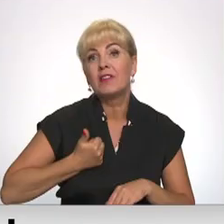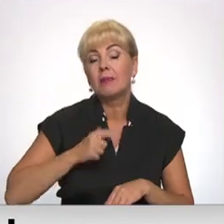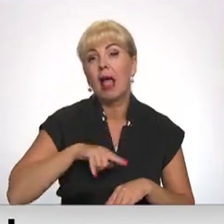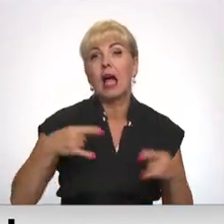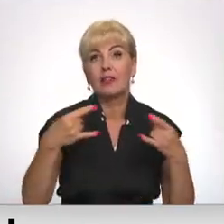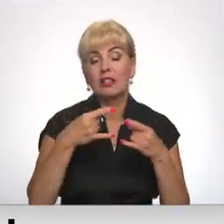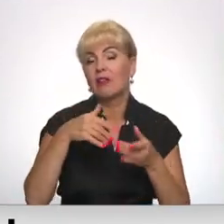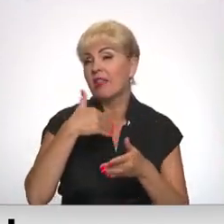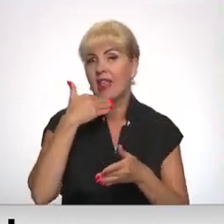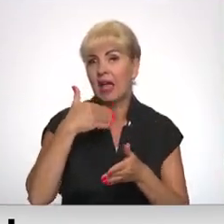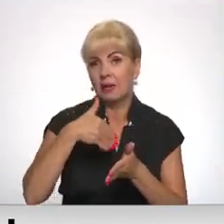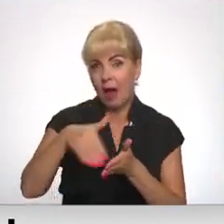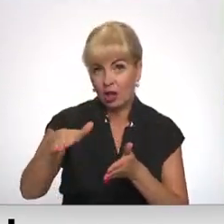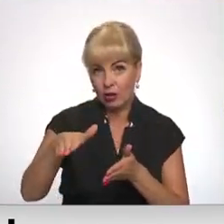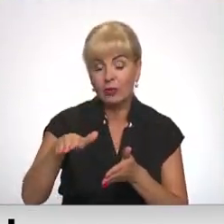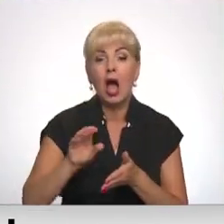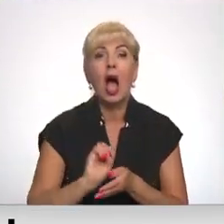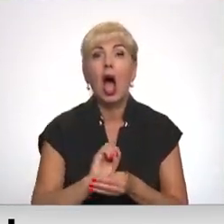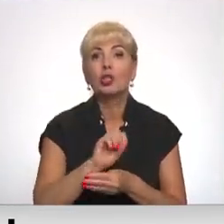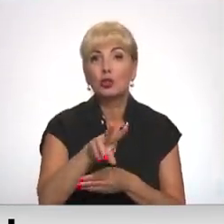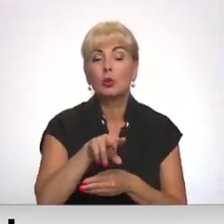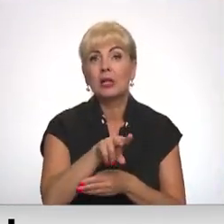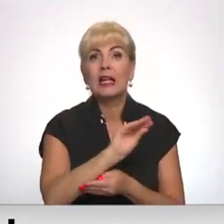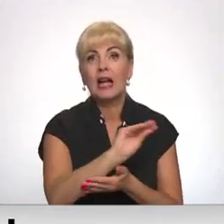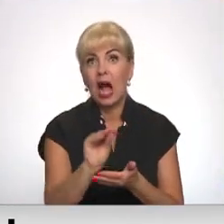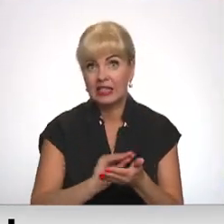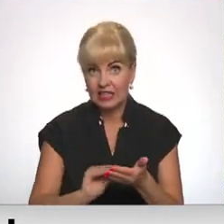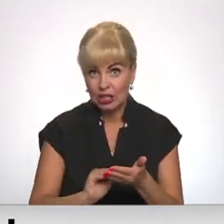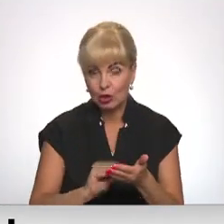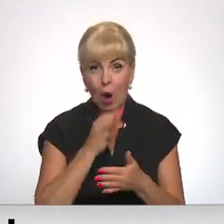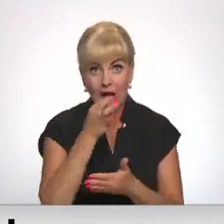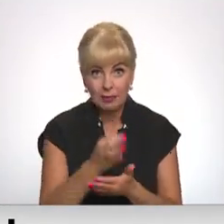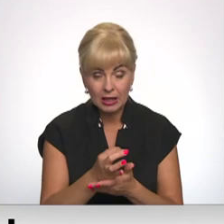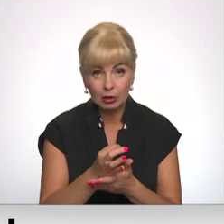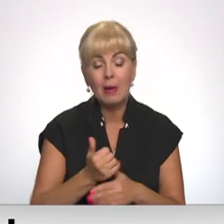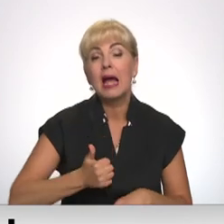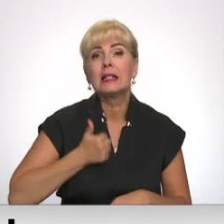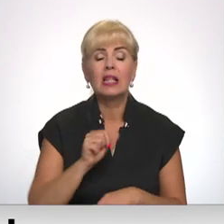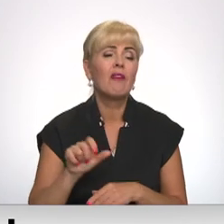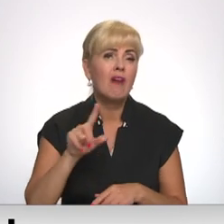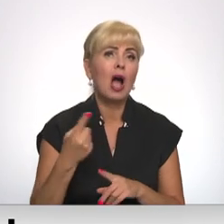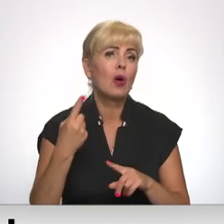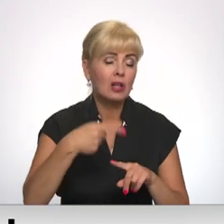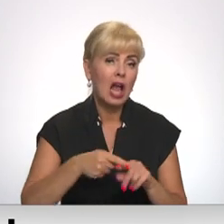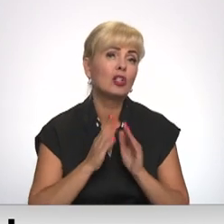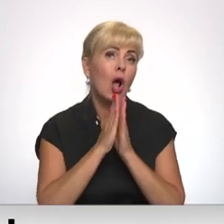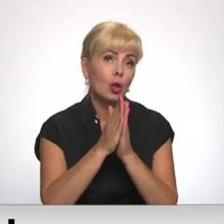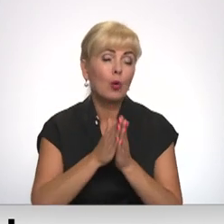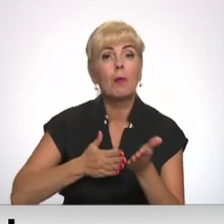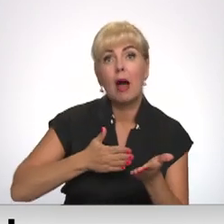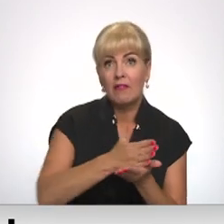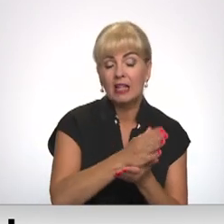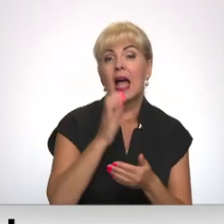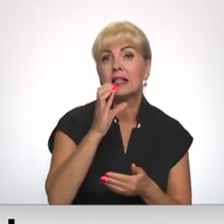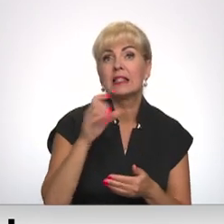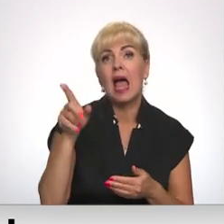televīzijai atteica, bet atsūtīja rakstisku atbildi. Citēju. SIA Jarva ar vairāk kārtējiem lūgumiem ir vērsusies pie